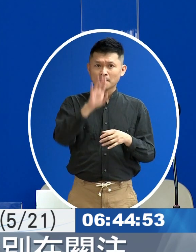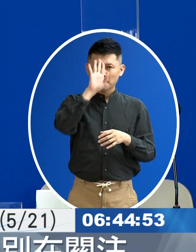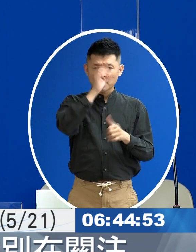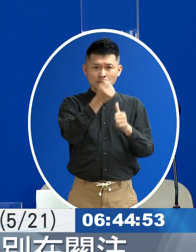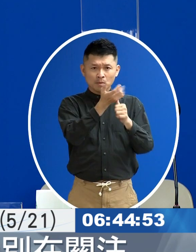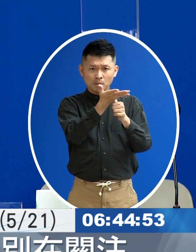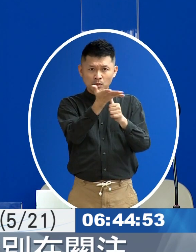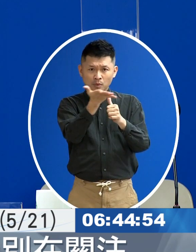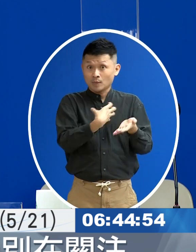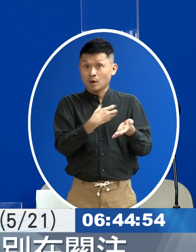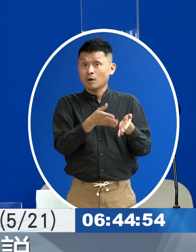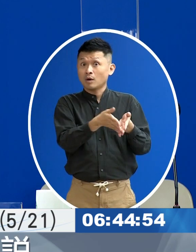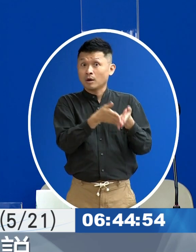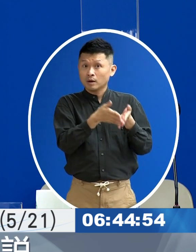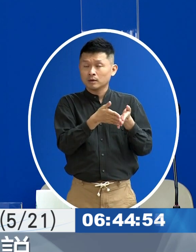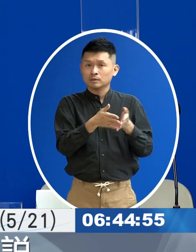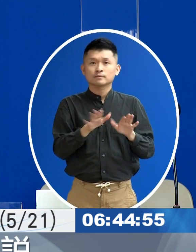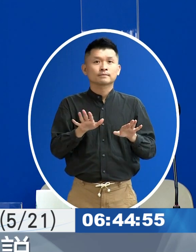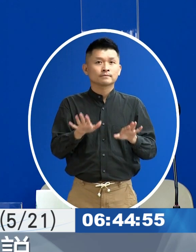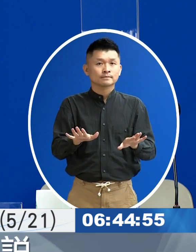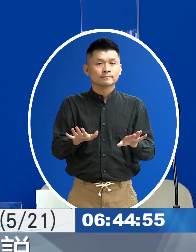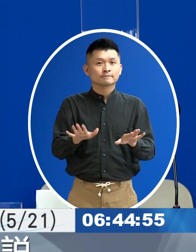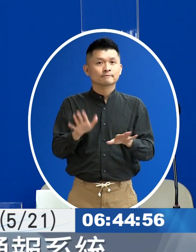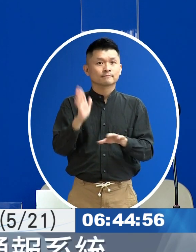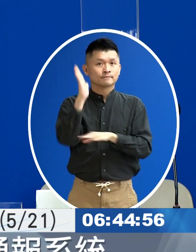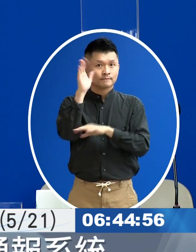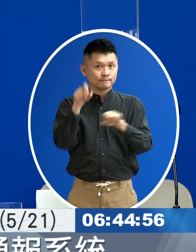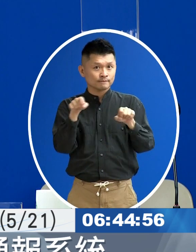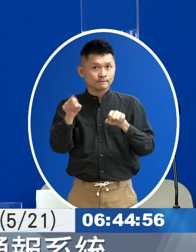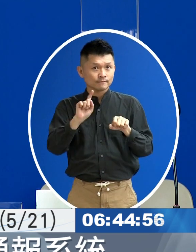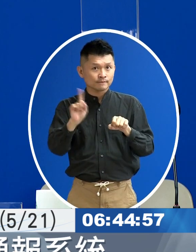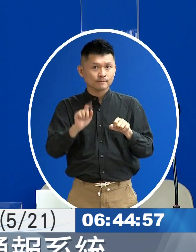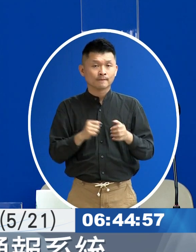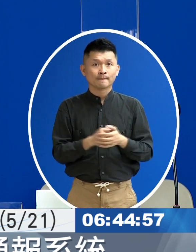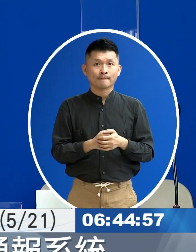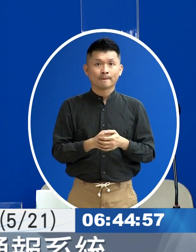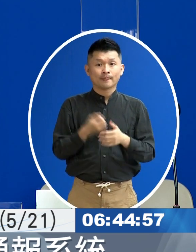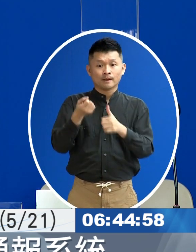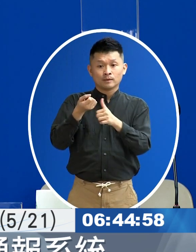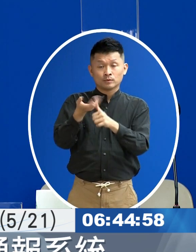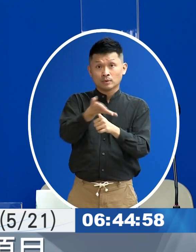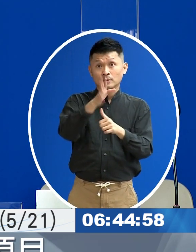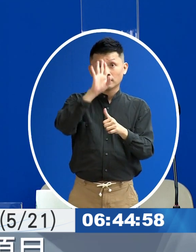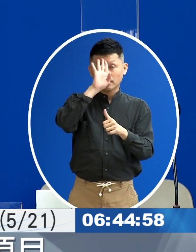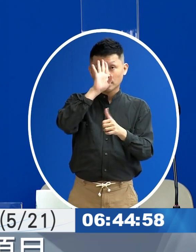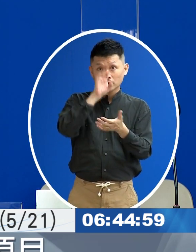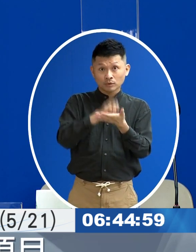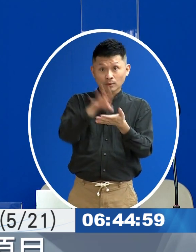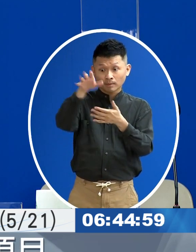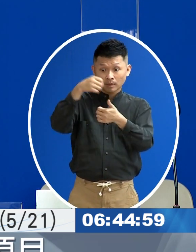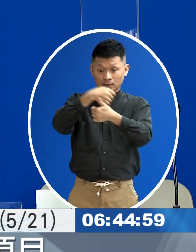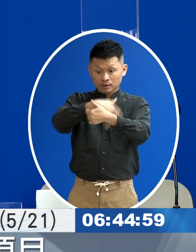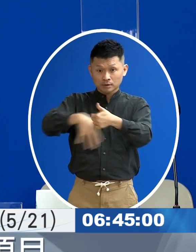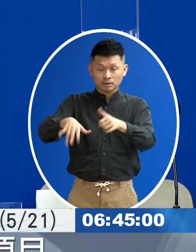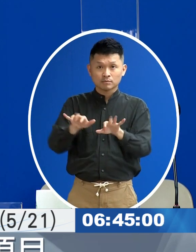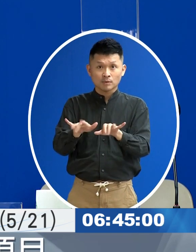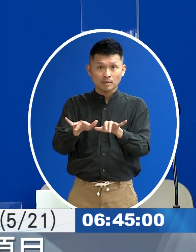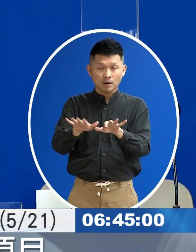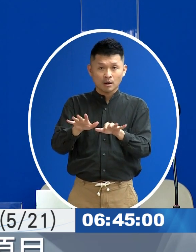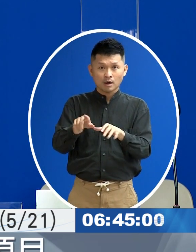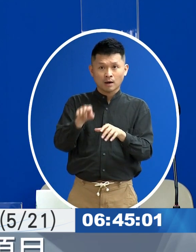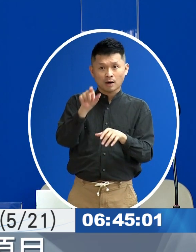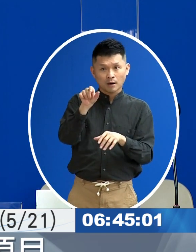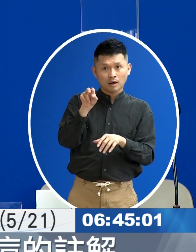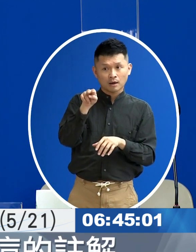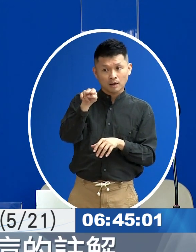特别在关注我们目前的做法就是说可以在我们传染病的通报系统选择这个天花的通报的